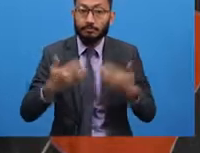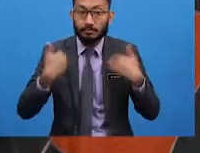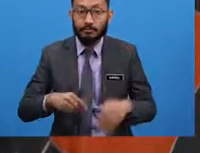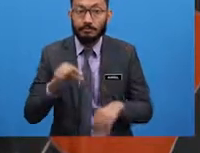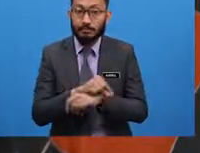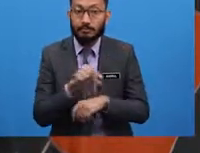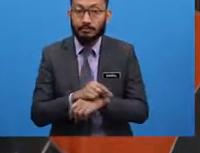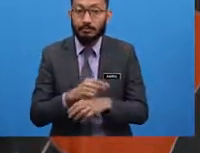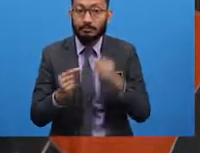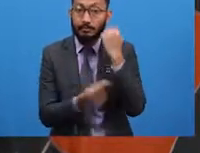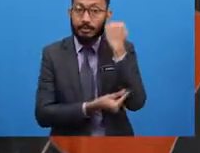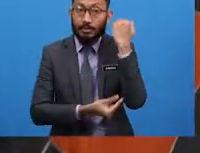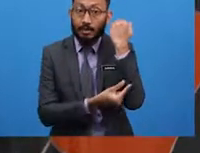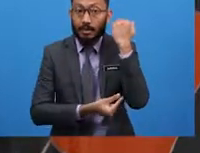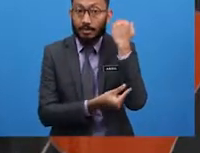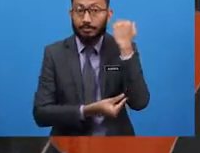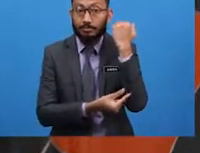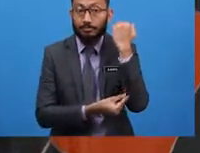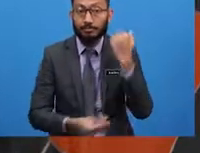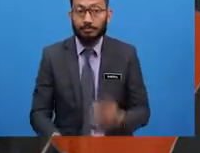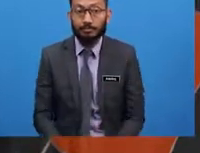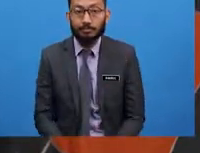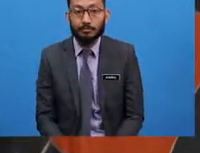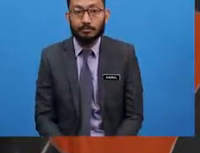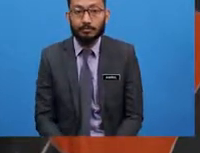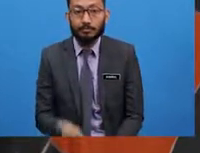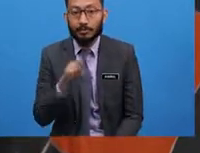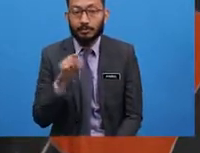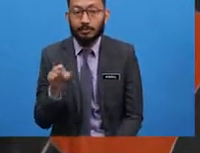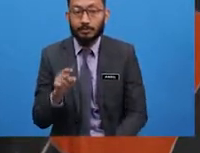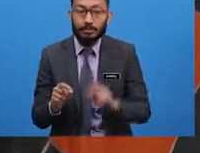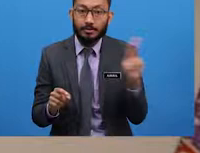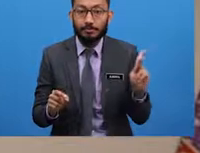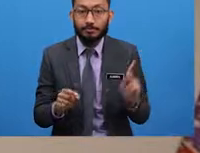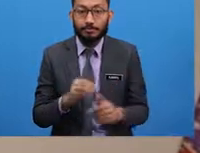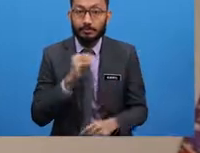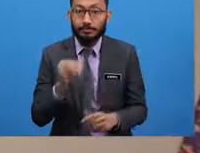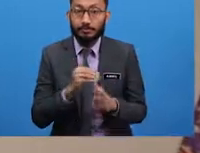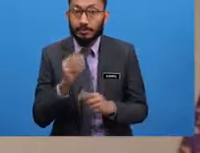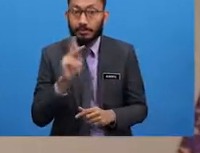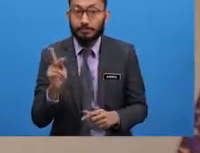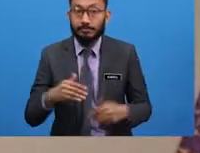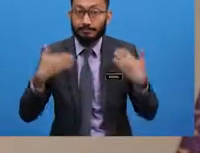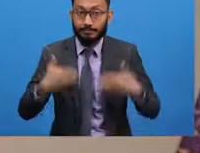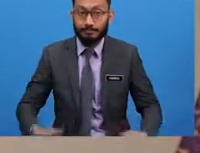getah gelang di bahagian penjuru kiri atau kanan kain.